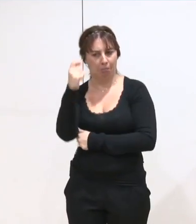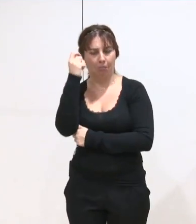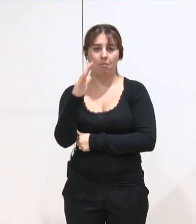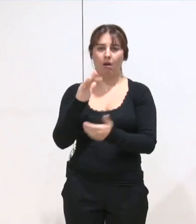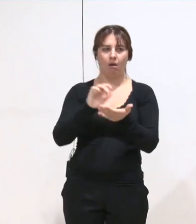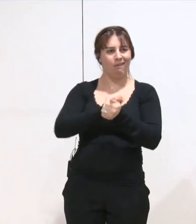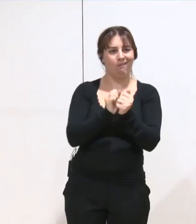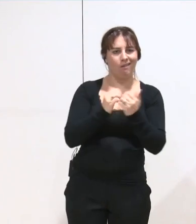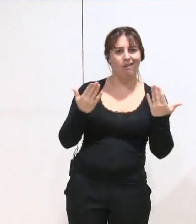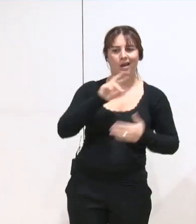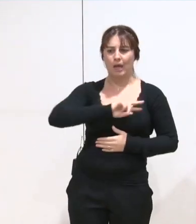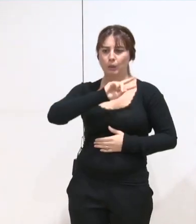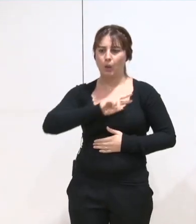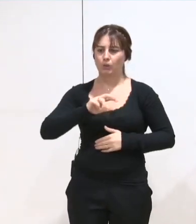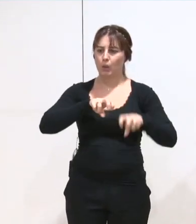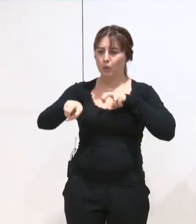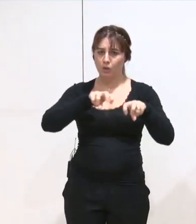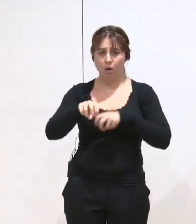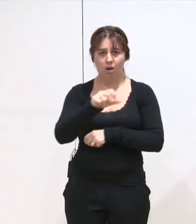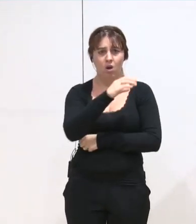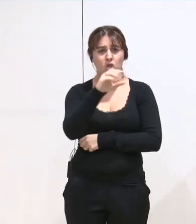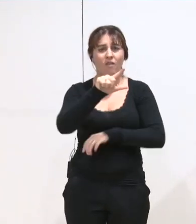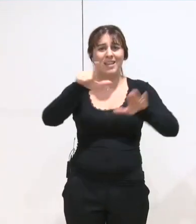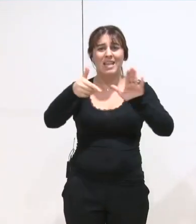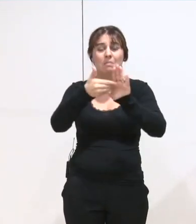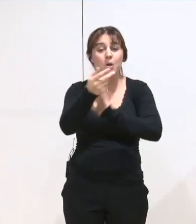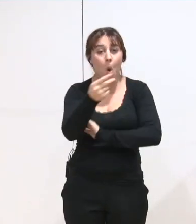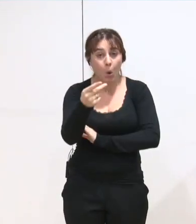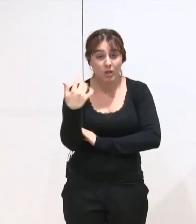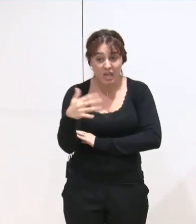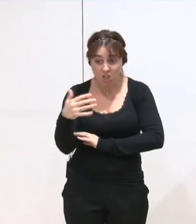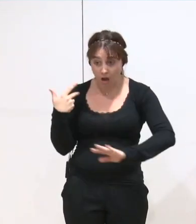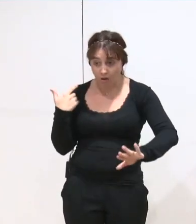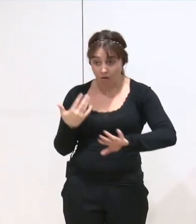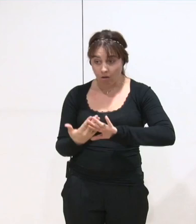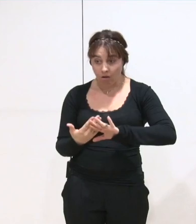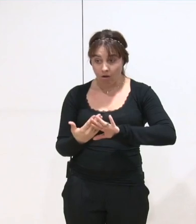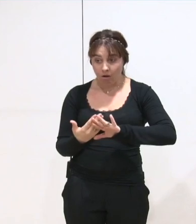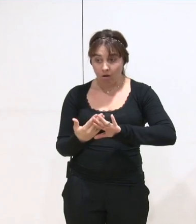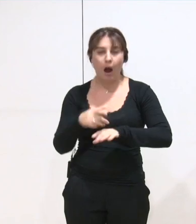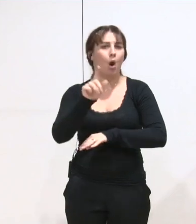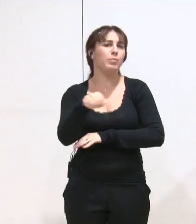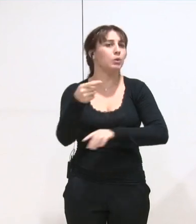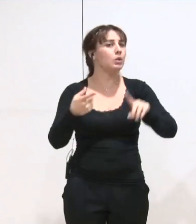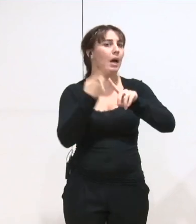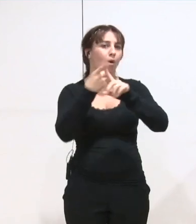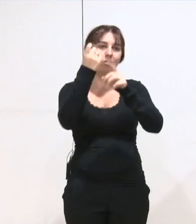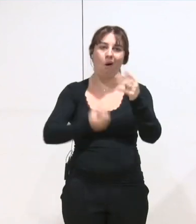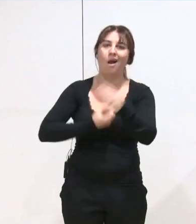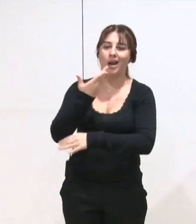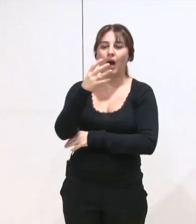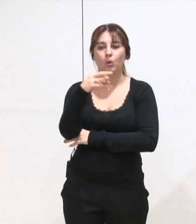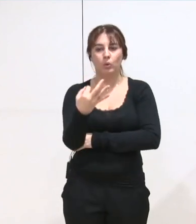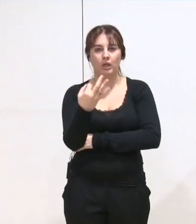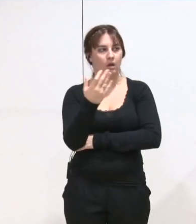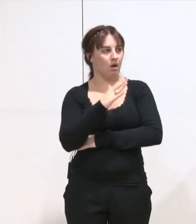catalogue, l'assurance et les transports, on est déjà à 127 000 euros. Évidemment, l'art, c'est très important, mais aujourd'hui, dans une situation